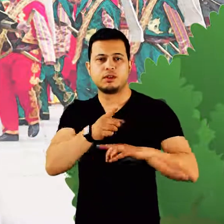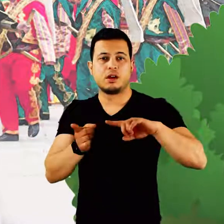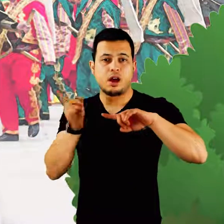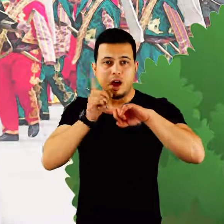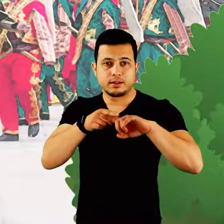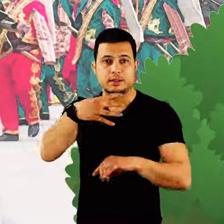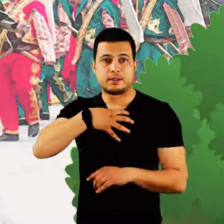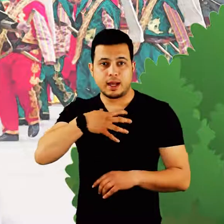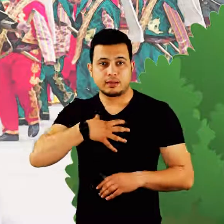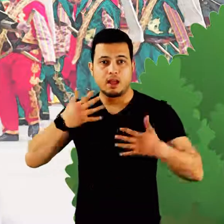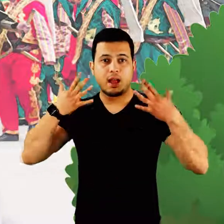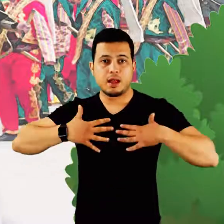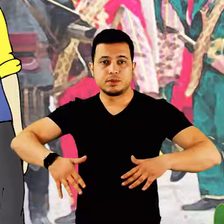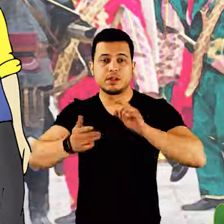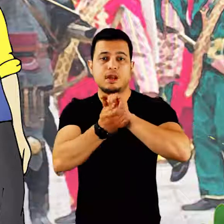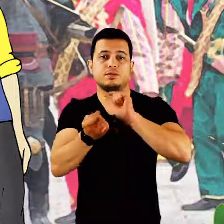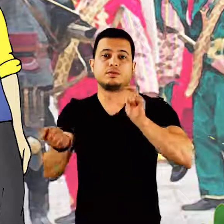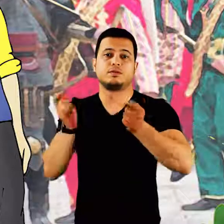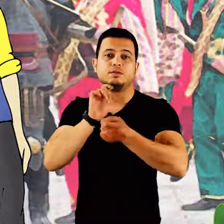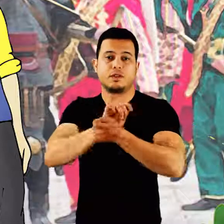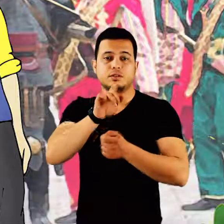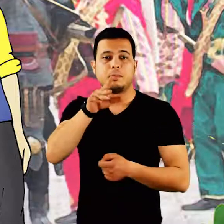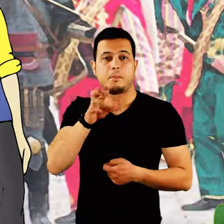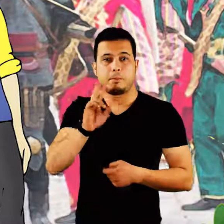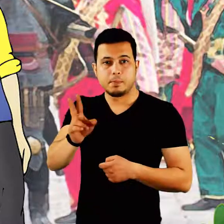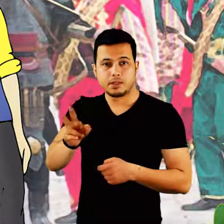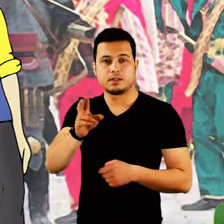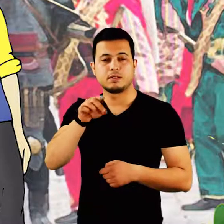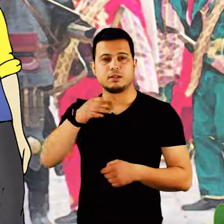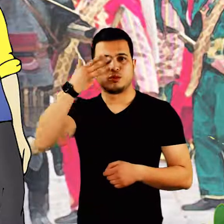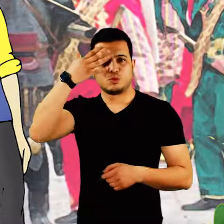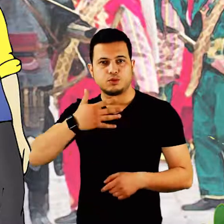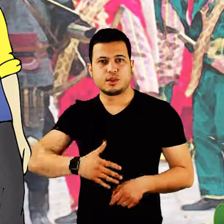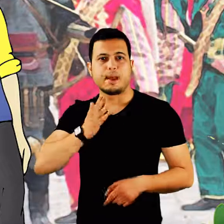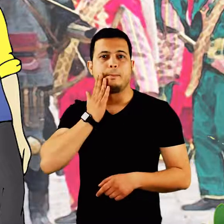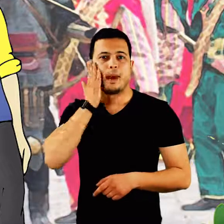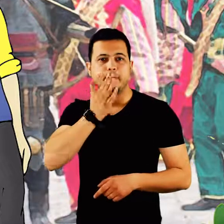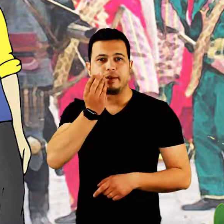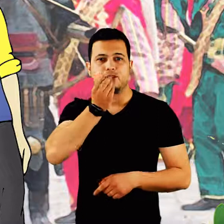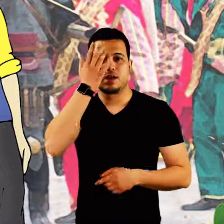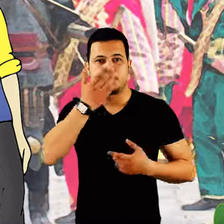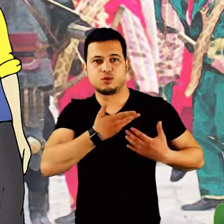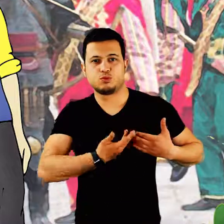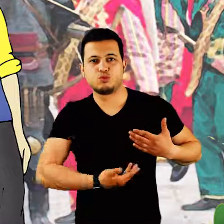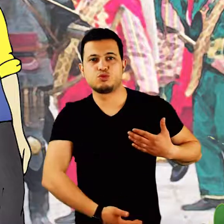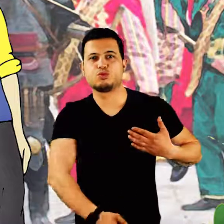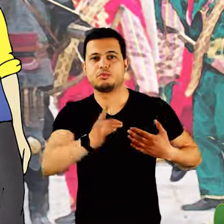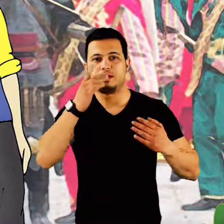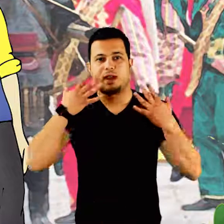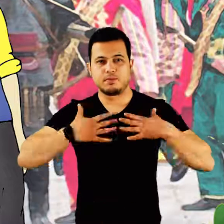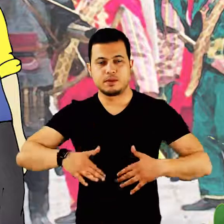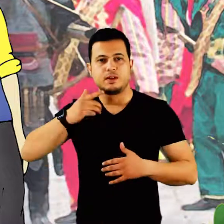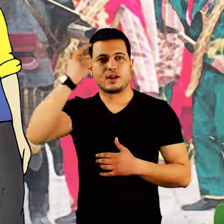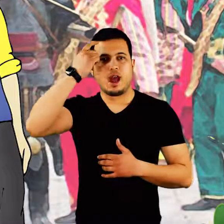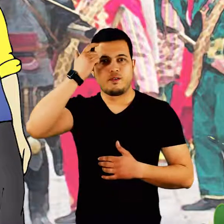kendi elbiseleri de değişmişti. Pınar üstüne pembe, çiçekli uzun bir elbise giymiş, kafasına